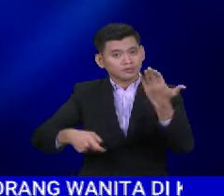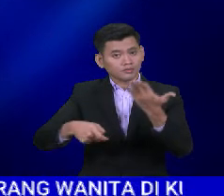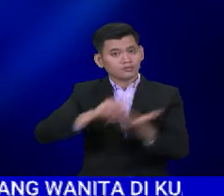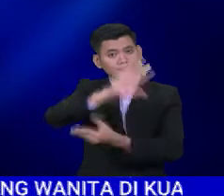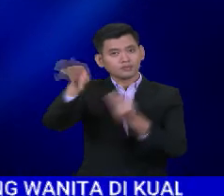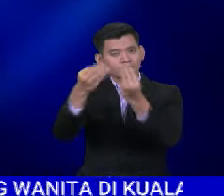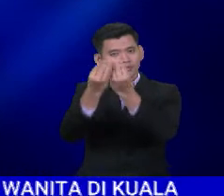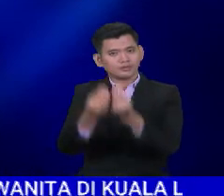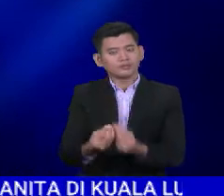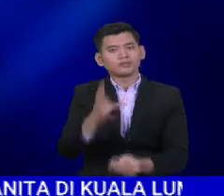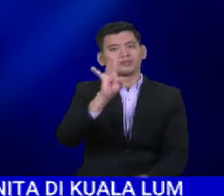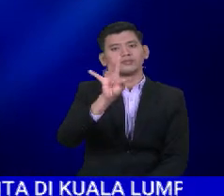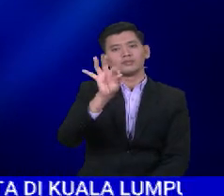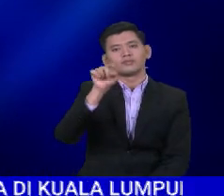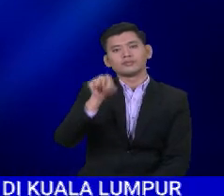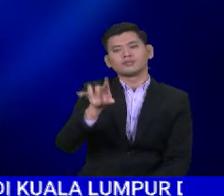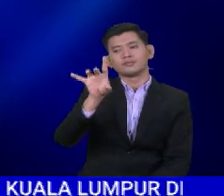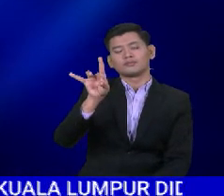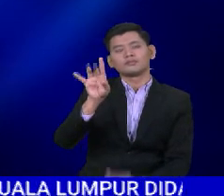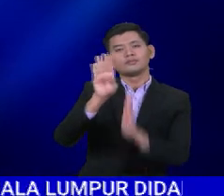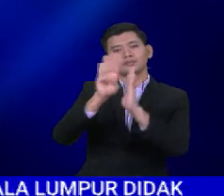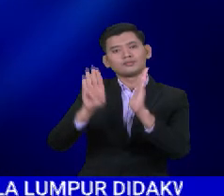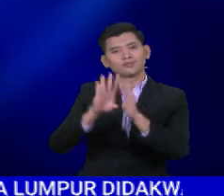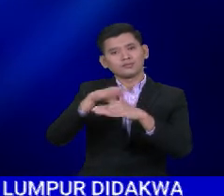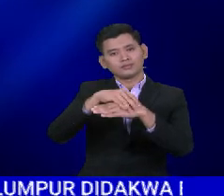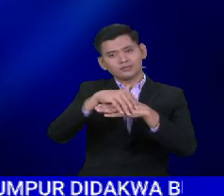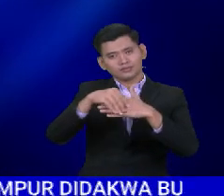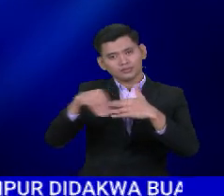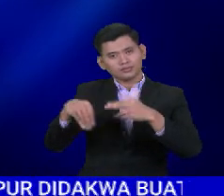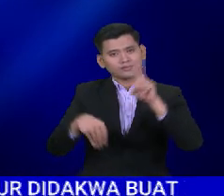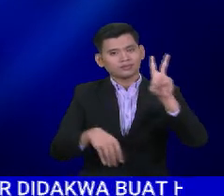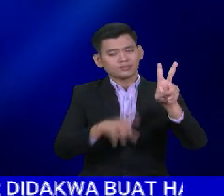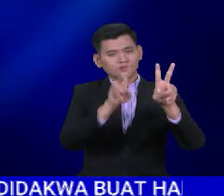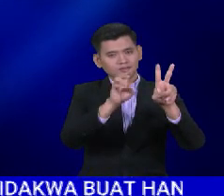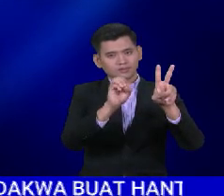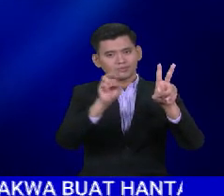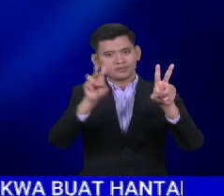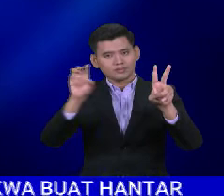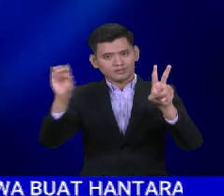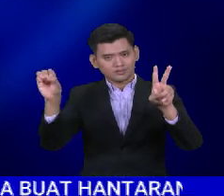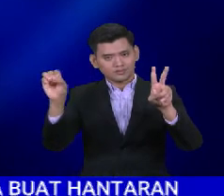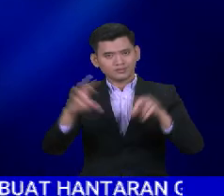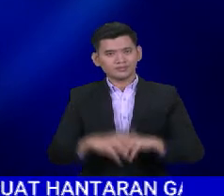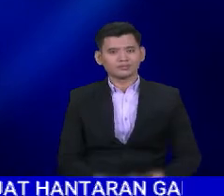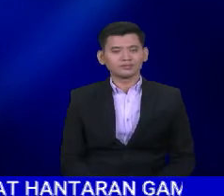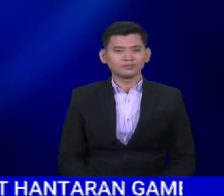ah 1797 nelpon bilang Ringgit pada 2020 MP3